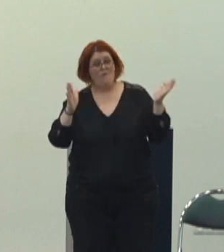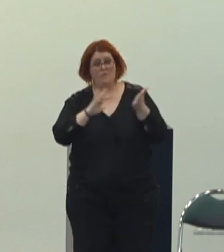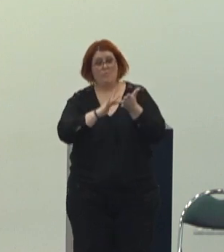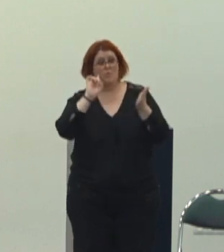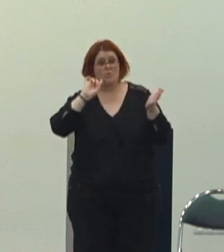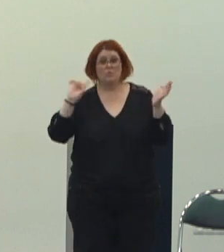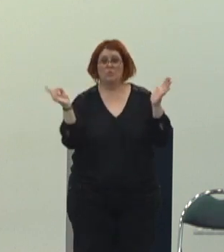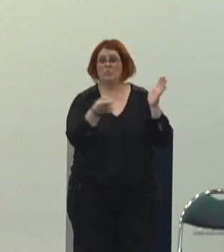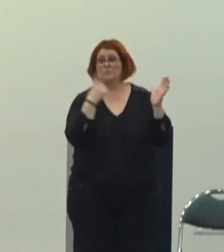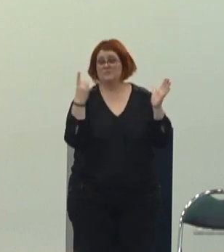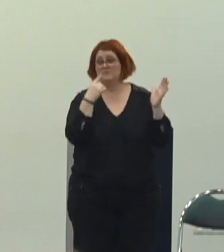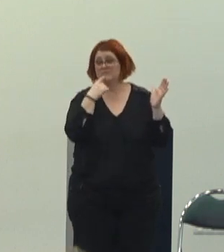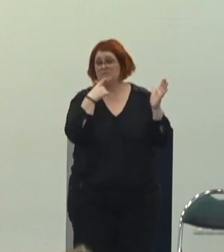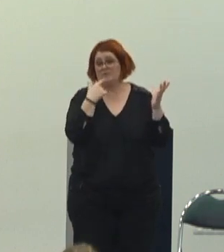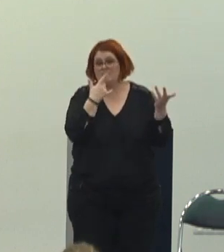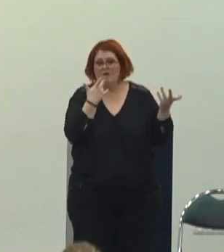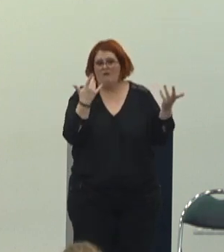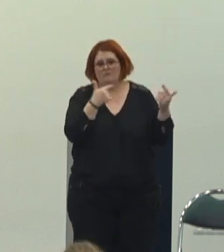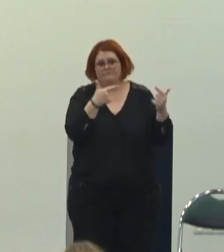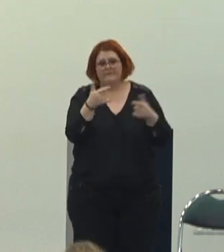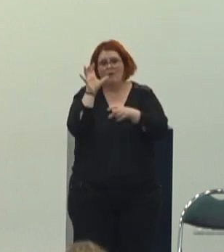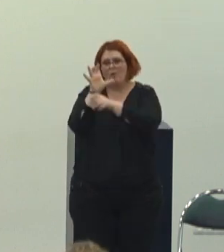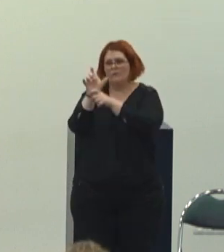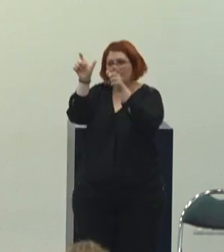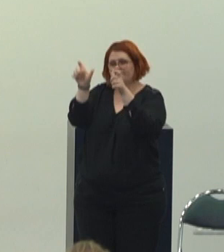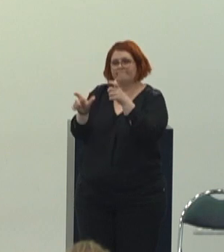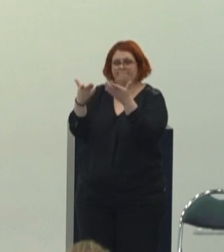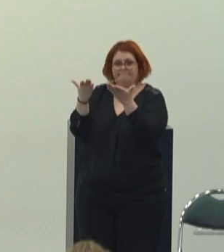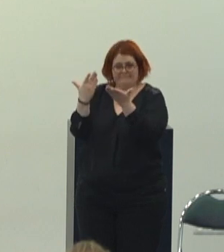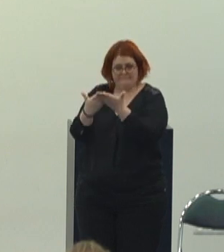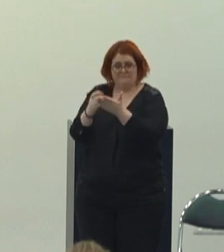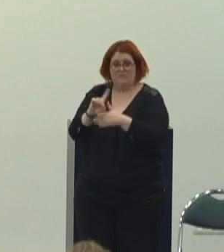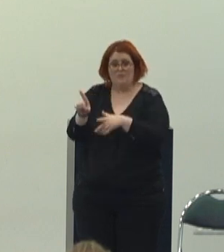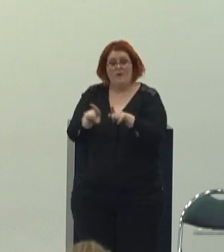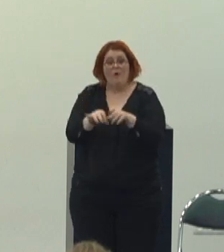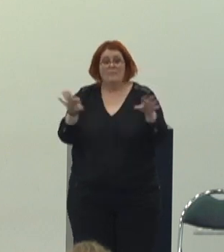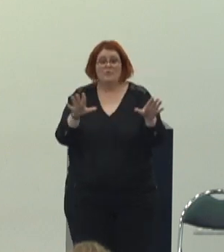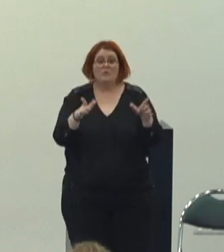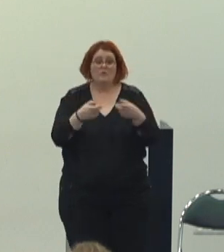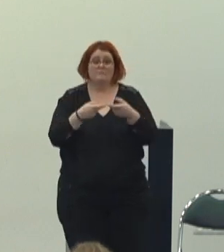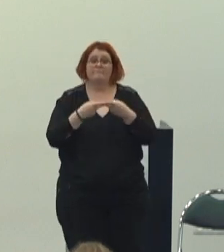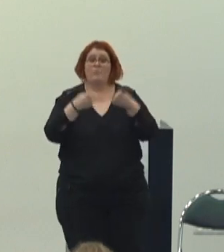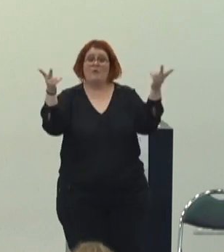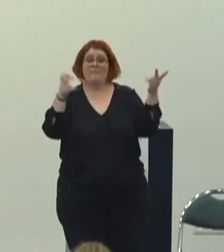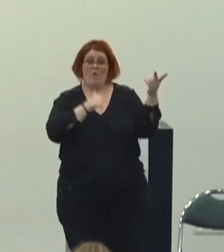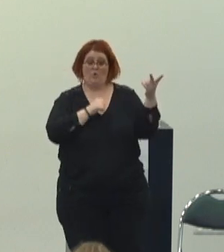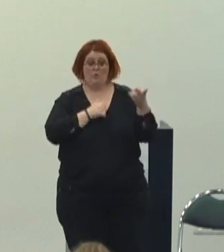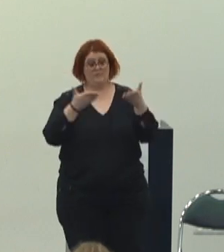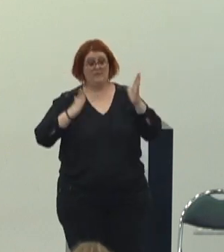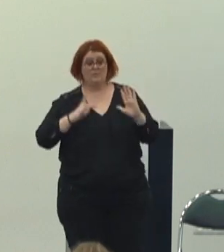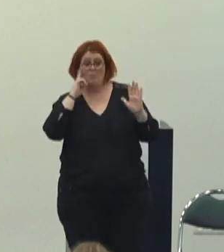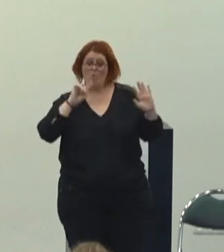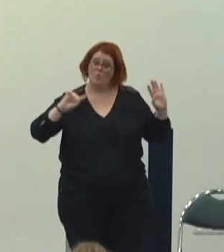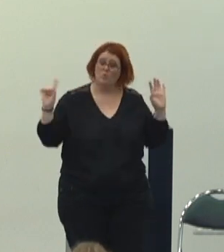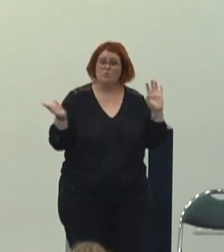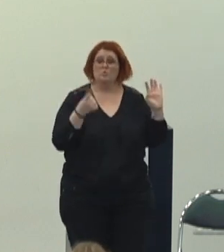une négation de sa nature même. Mais du même coup, proclamer l'autodétermination pour tous sans